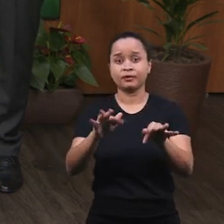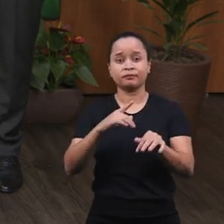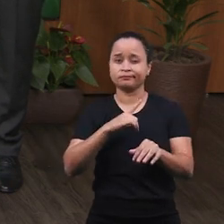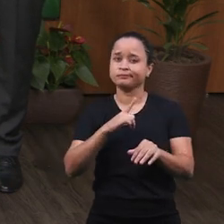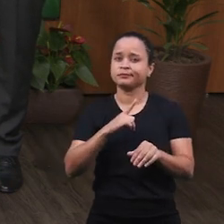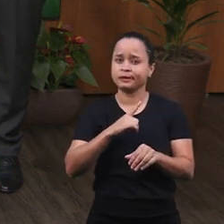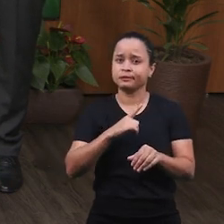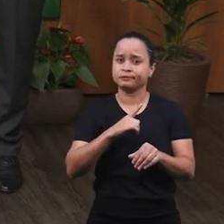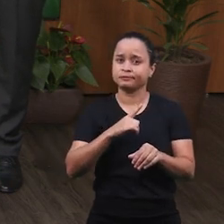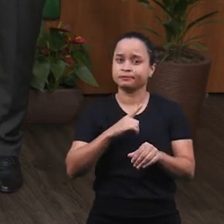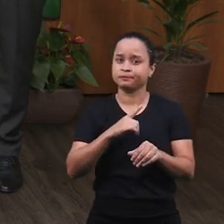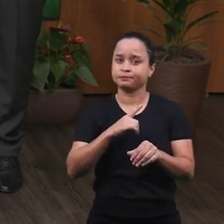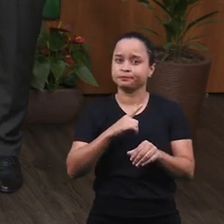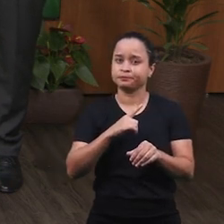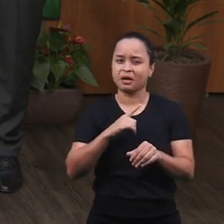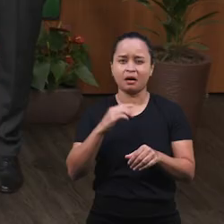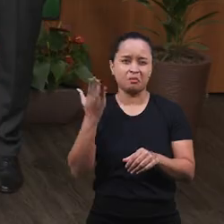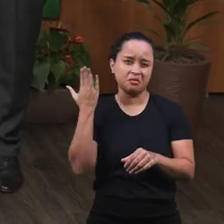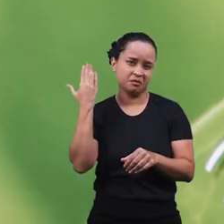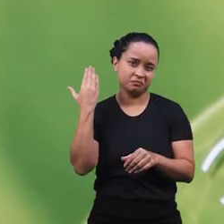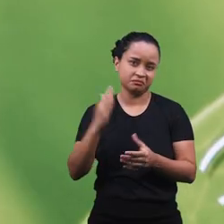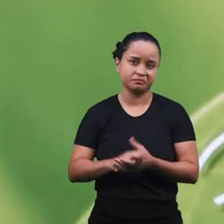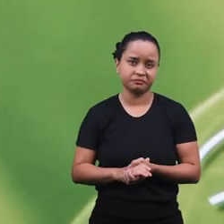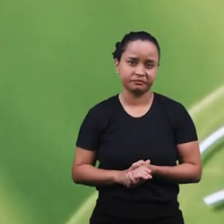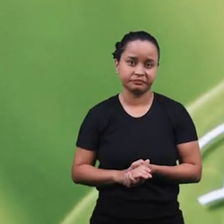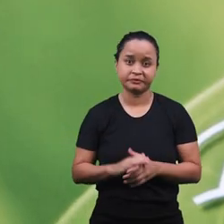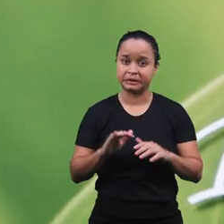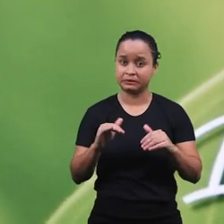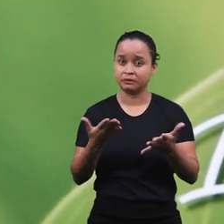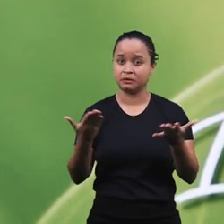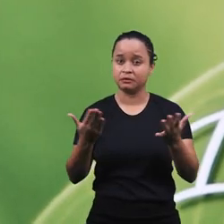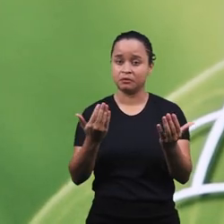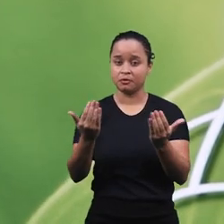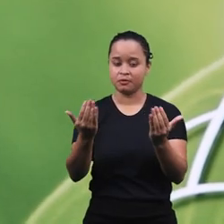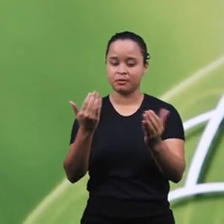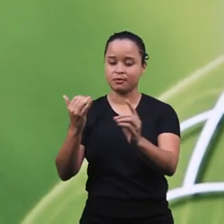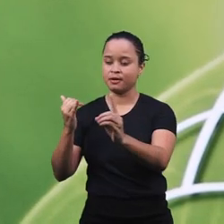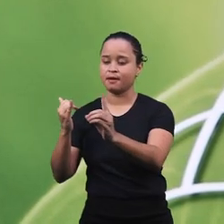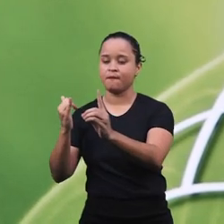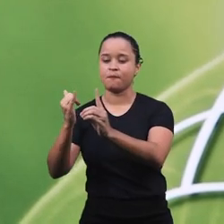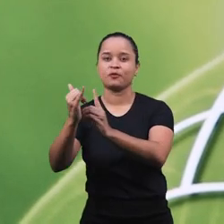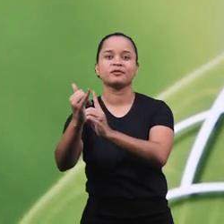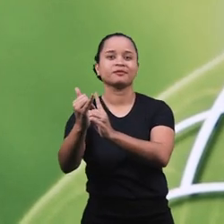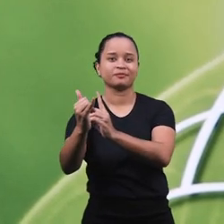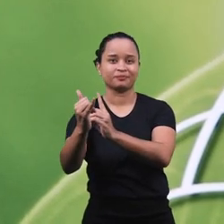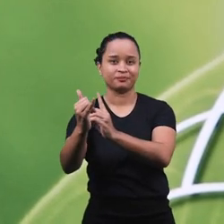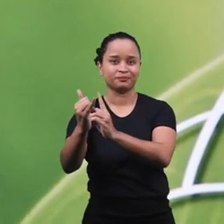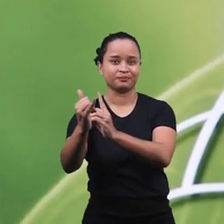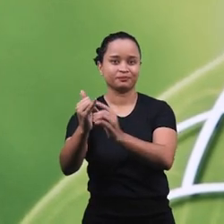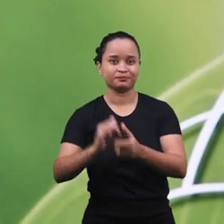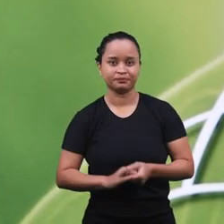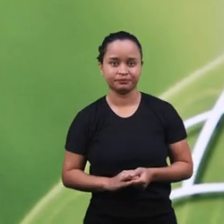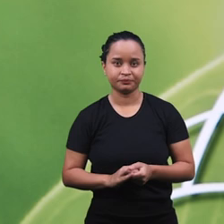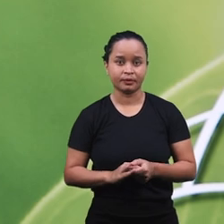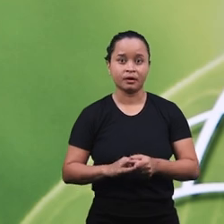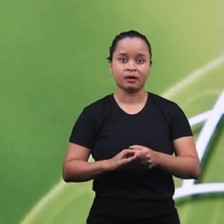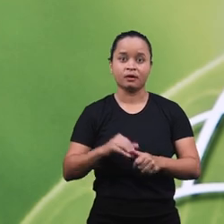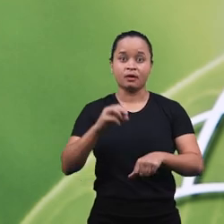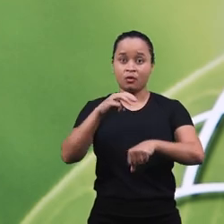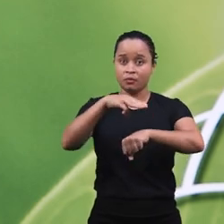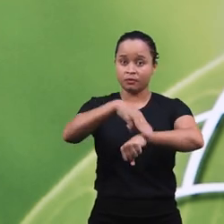maintenant, nous allons à un fait prophétique. Pendant le ministère du Seigneur Jésus,